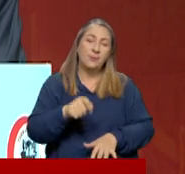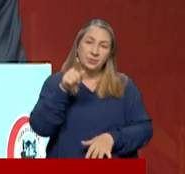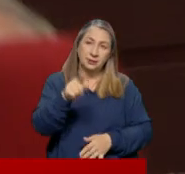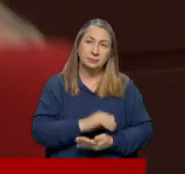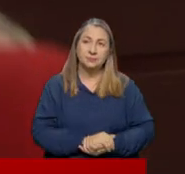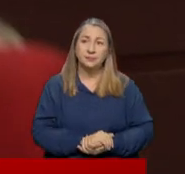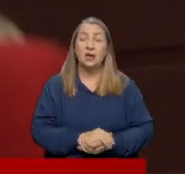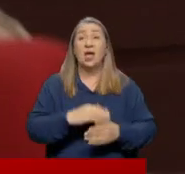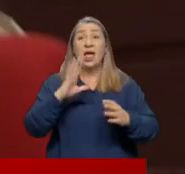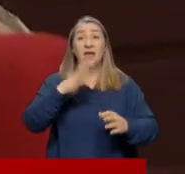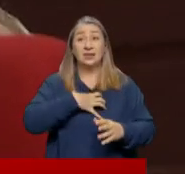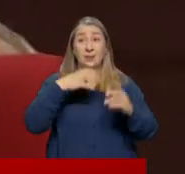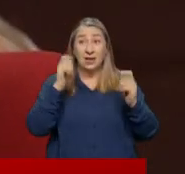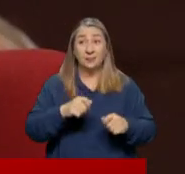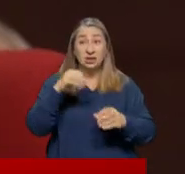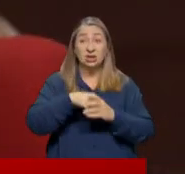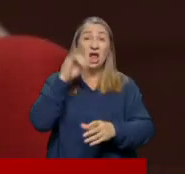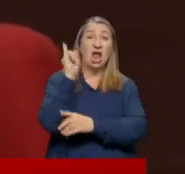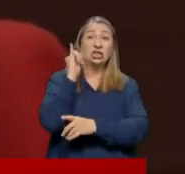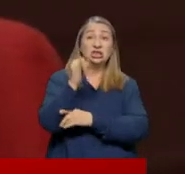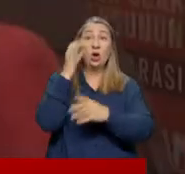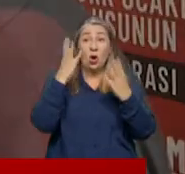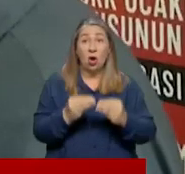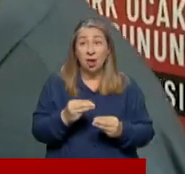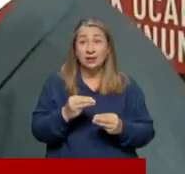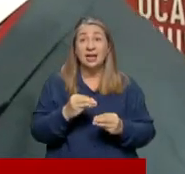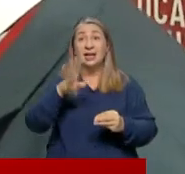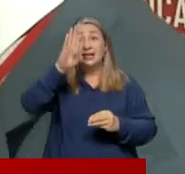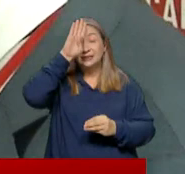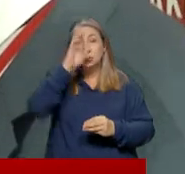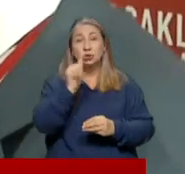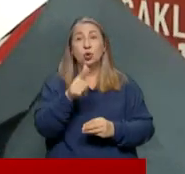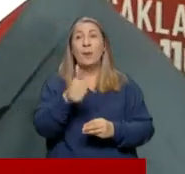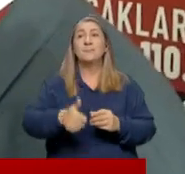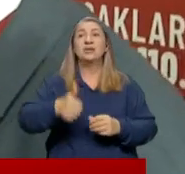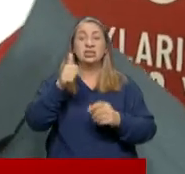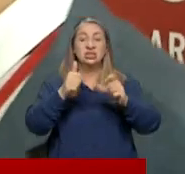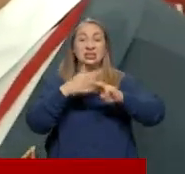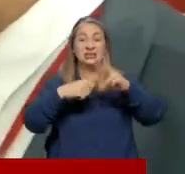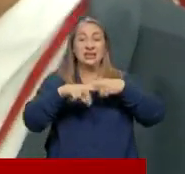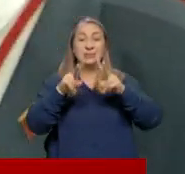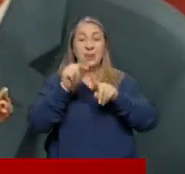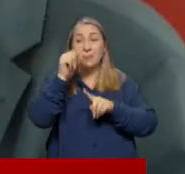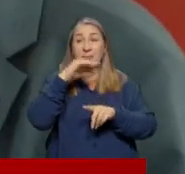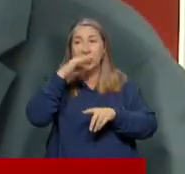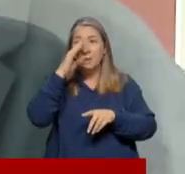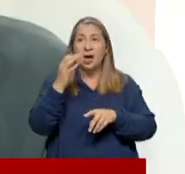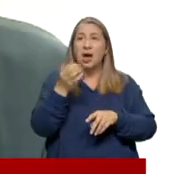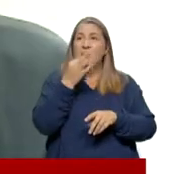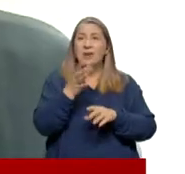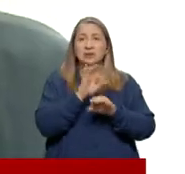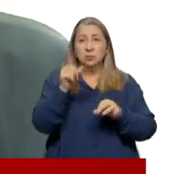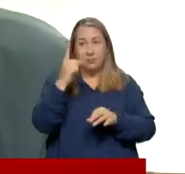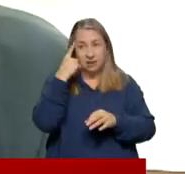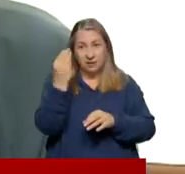hesabından duyurdun ev sahipliği yaptığı için eleştiri oklarının hedefinde olan İstanbul şube başkanı Cezmi Bayram habersizdi karar